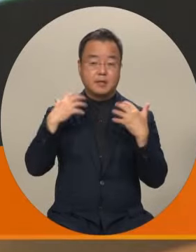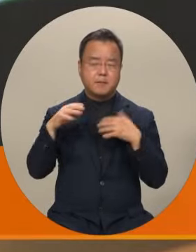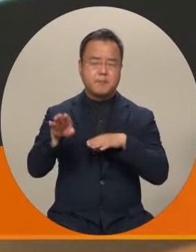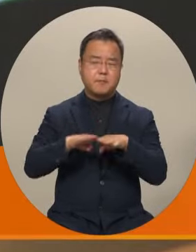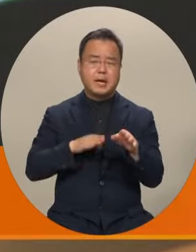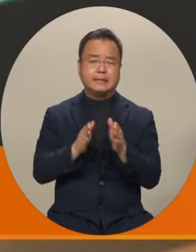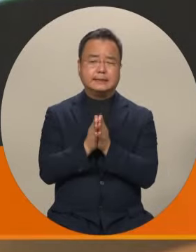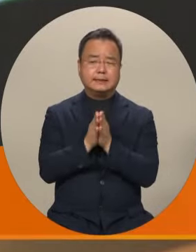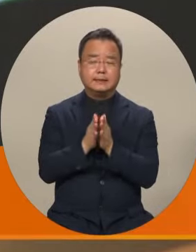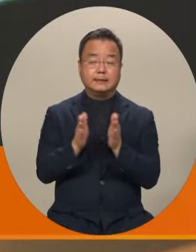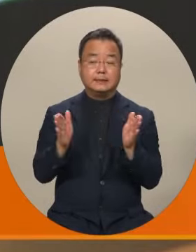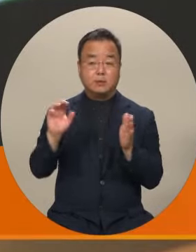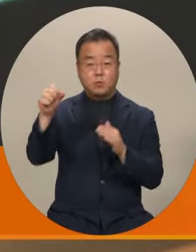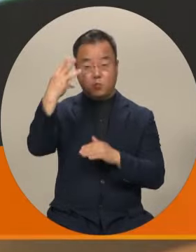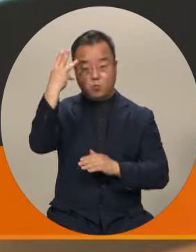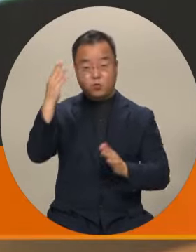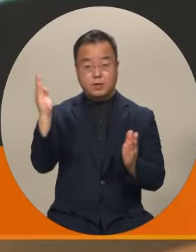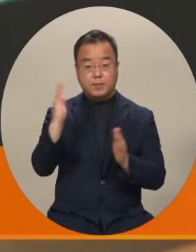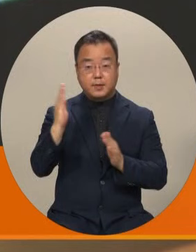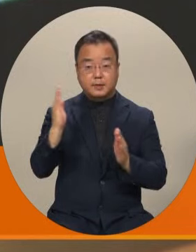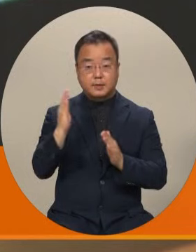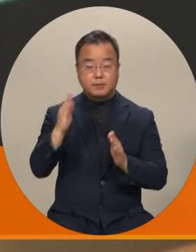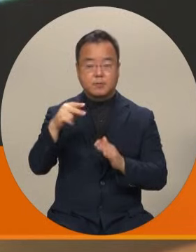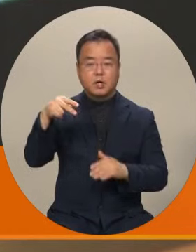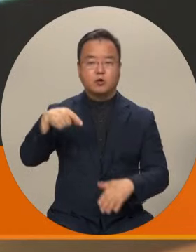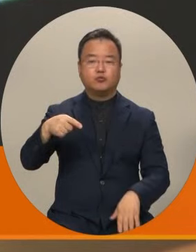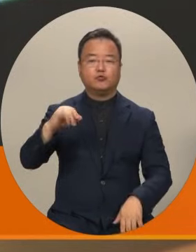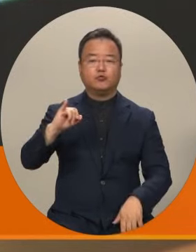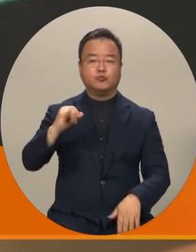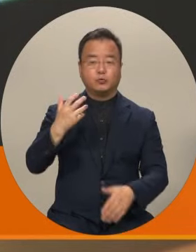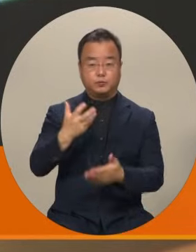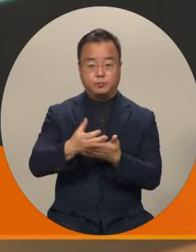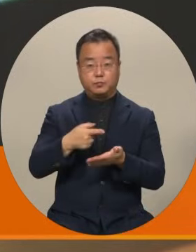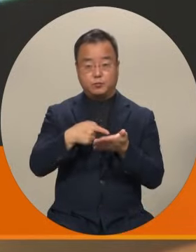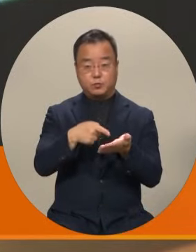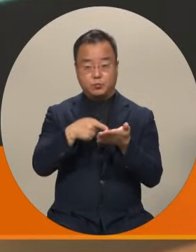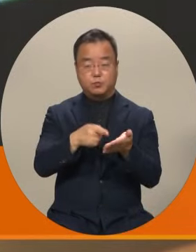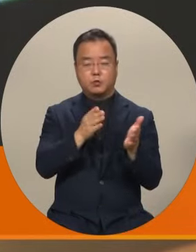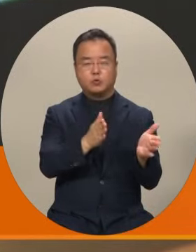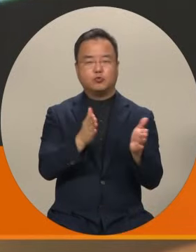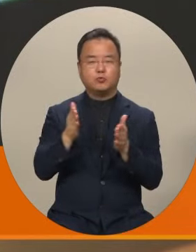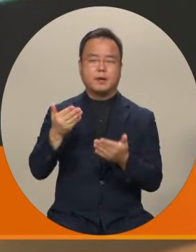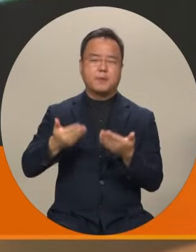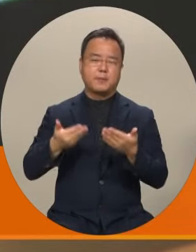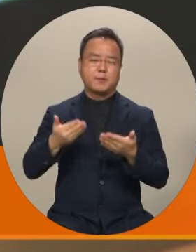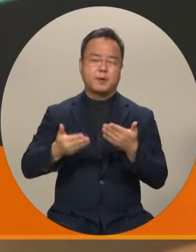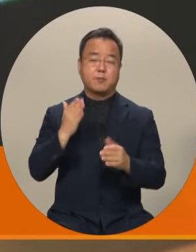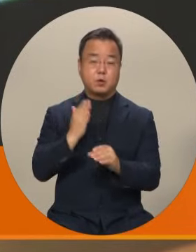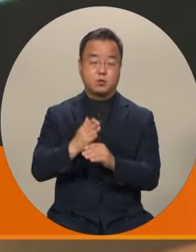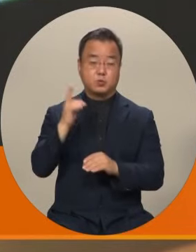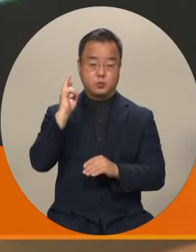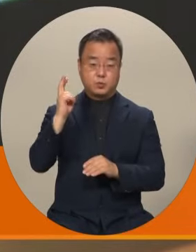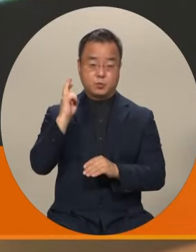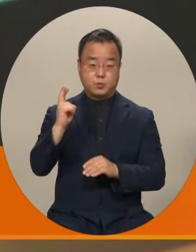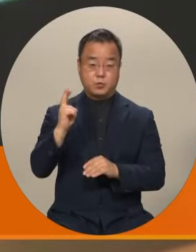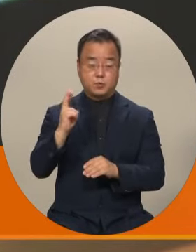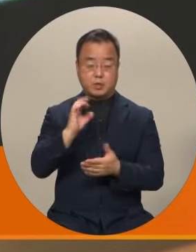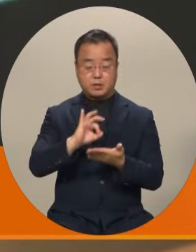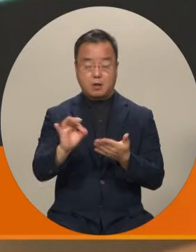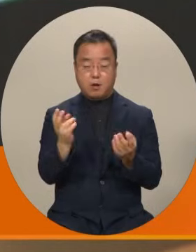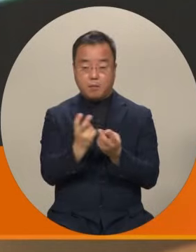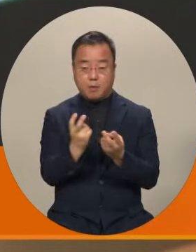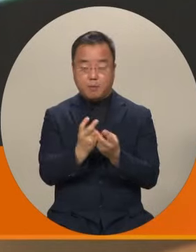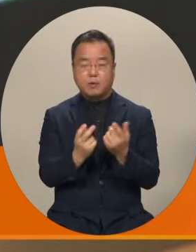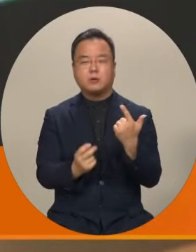시작되면서 고삼 수험생들은 수시모집 준비에 한창일 겁니다 쓸 수 있는 카드가 단 여섯